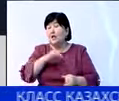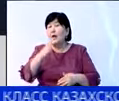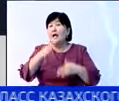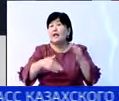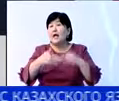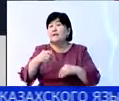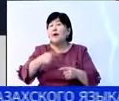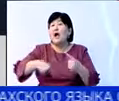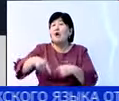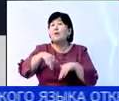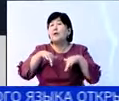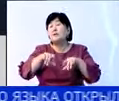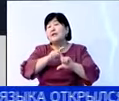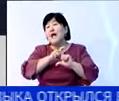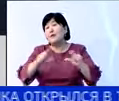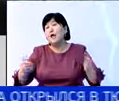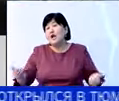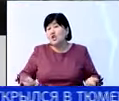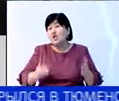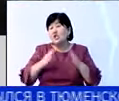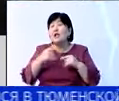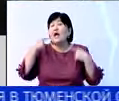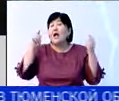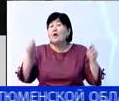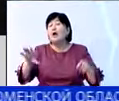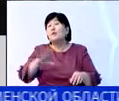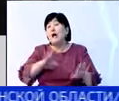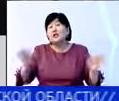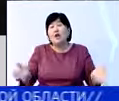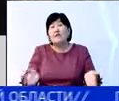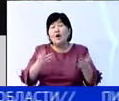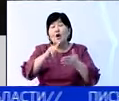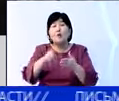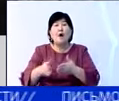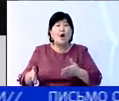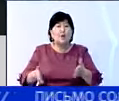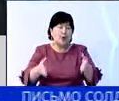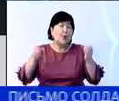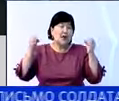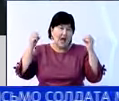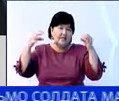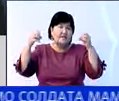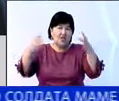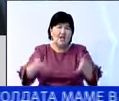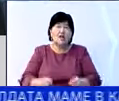строительства предпринимательских объектов, жилья и для пастбищ. Был также поднят вопрос дорог и освещения.